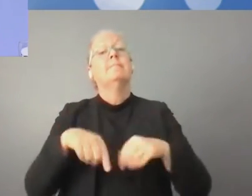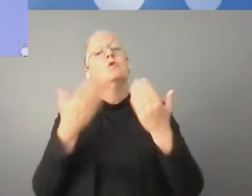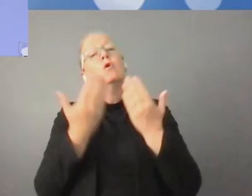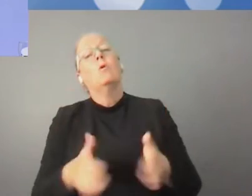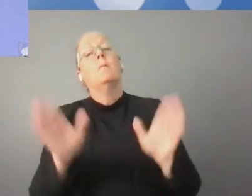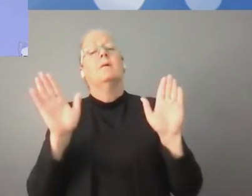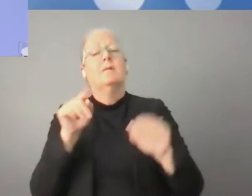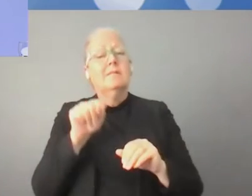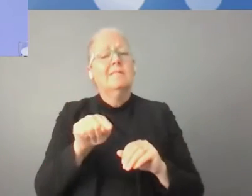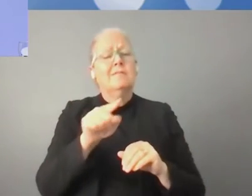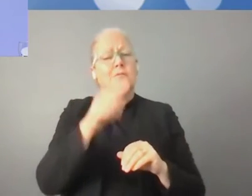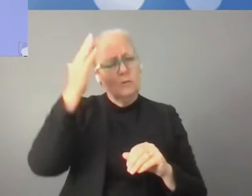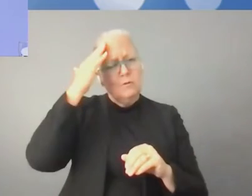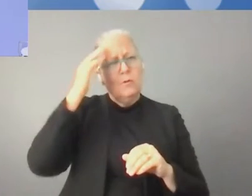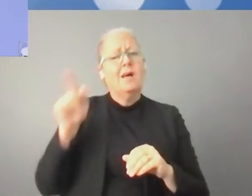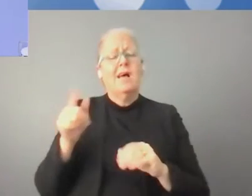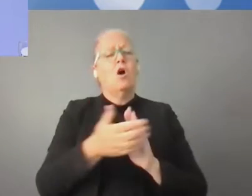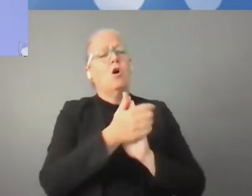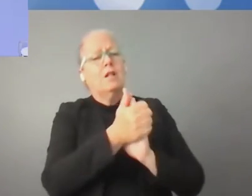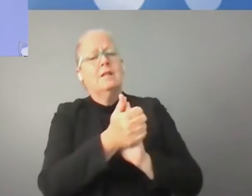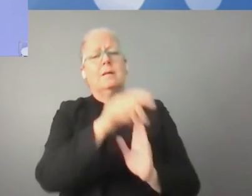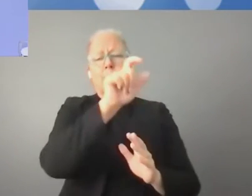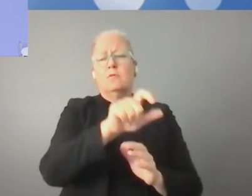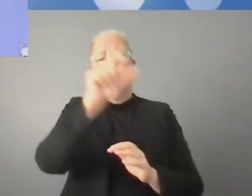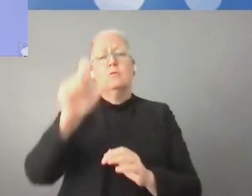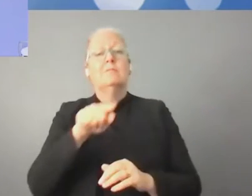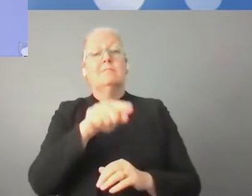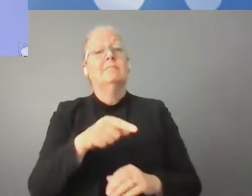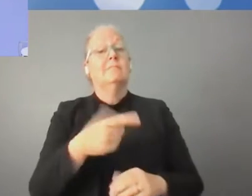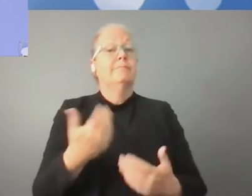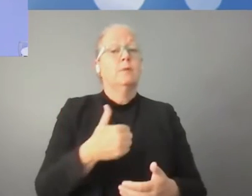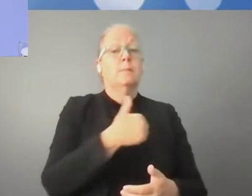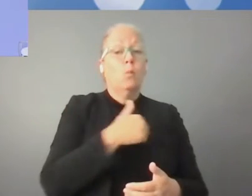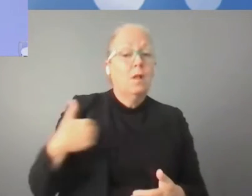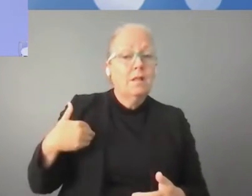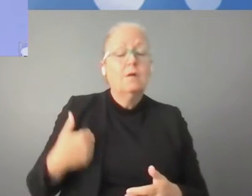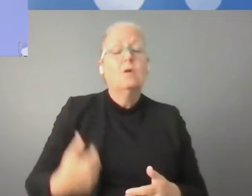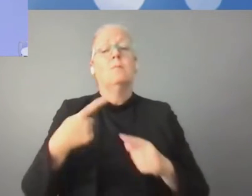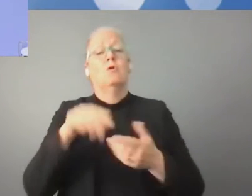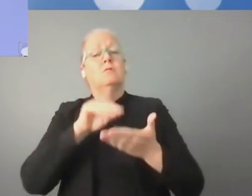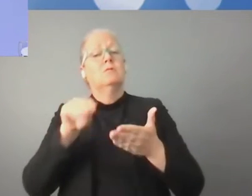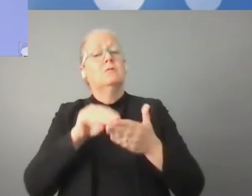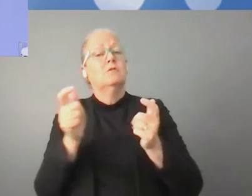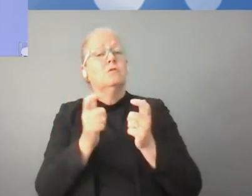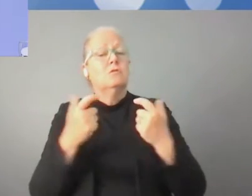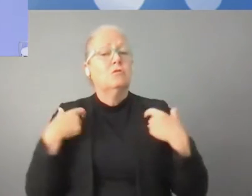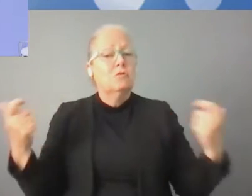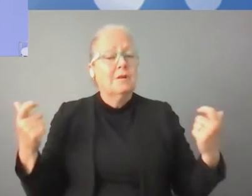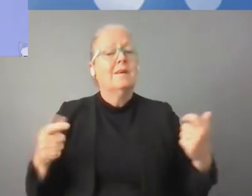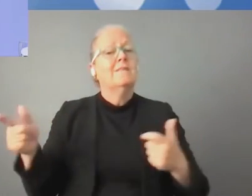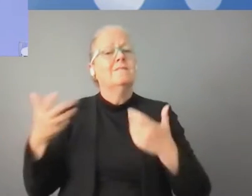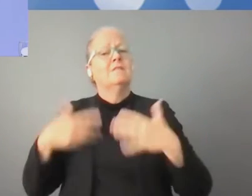не только на месте, но и в онлайн-мире. Сегодня во время церемонии открытия